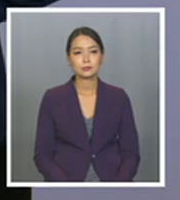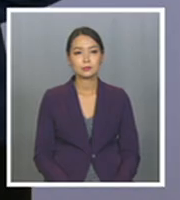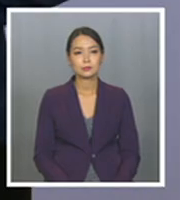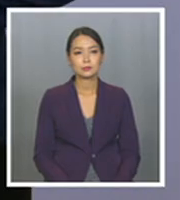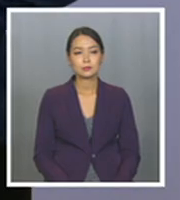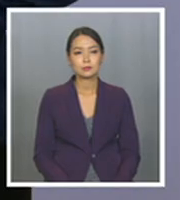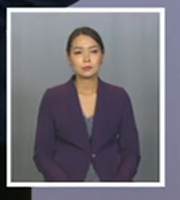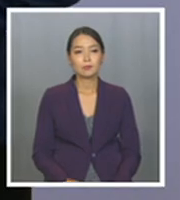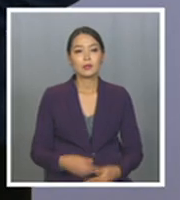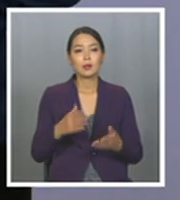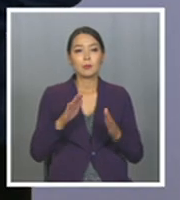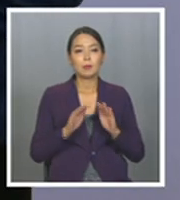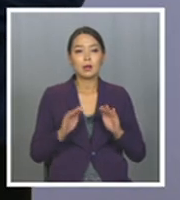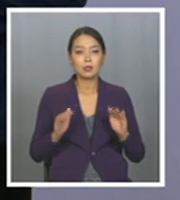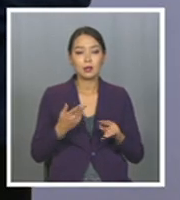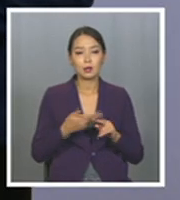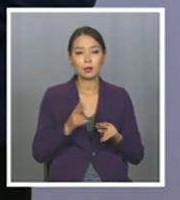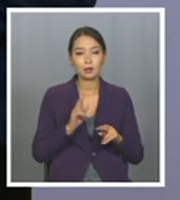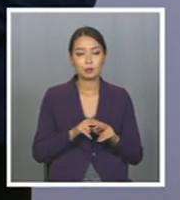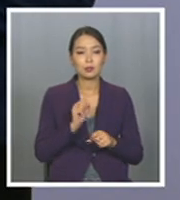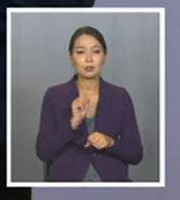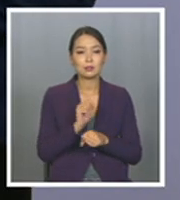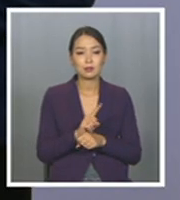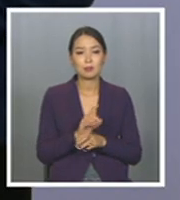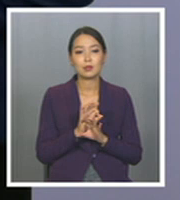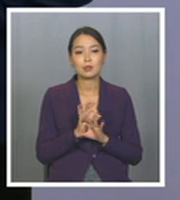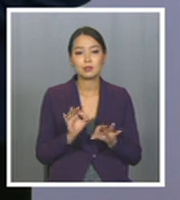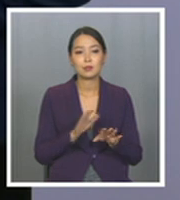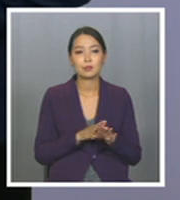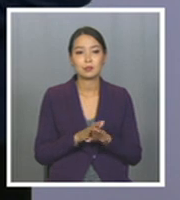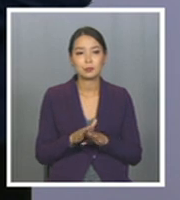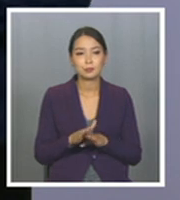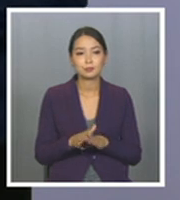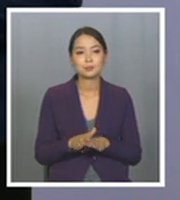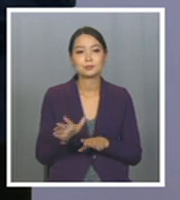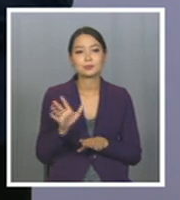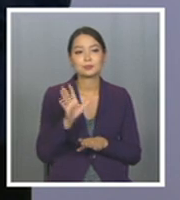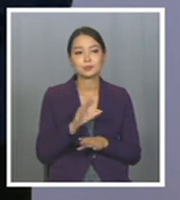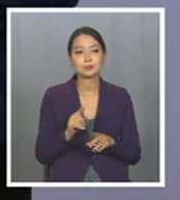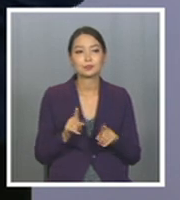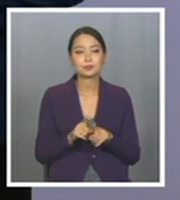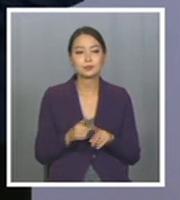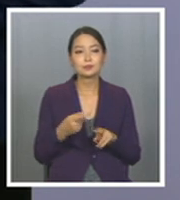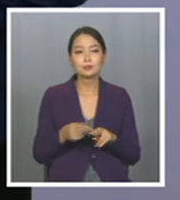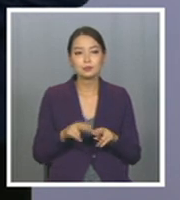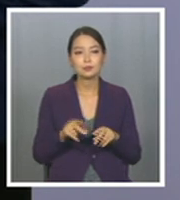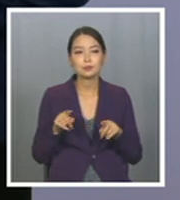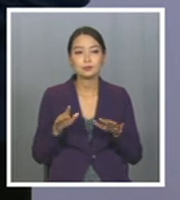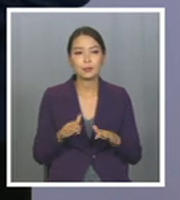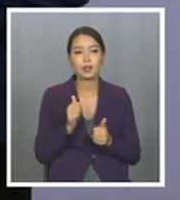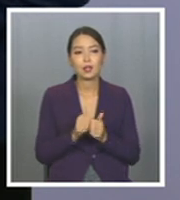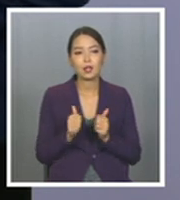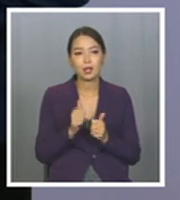Балалар, бұл тапсырманы сәтті орындадыңыздар деген сенімдемін. Бірақ ескере кететін жайт, әрине бұл жерде әр қайсыңыздың